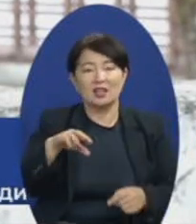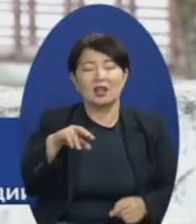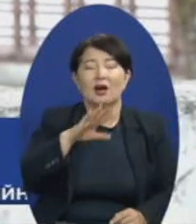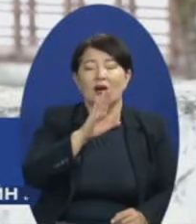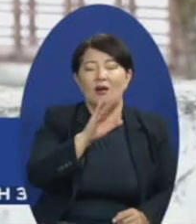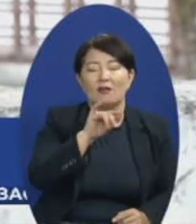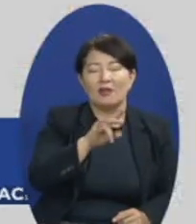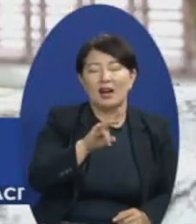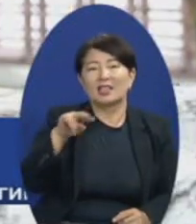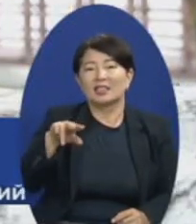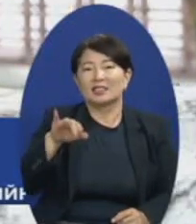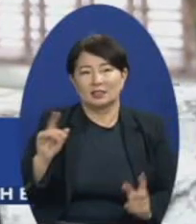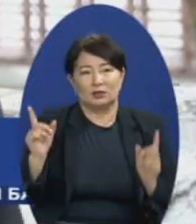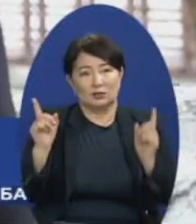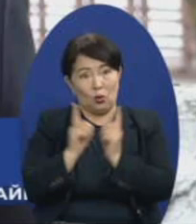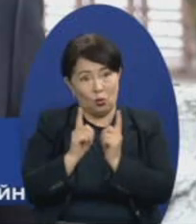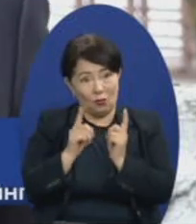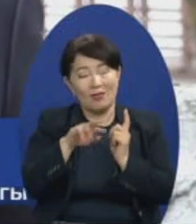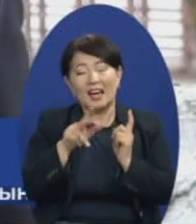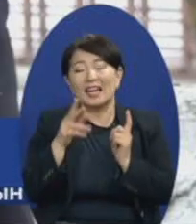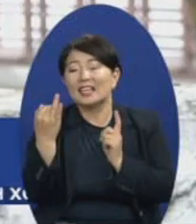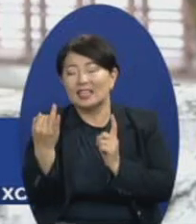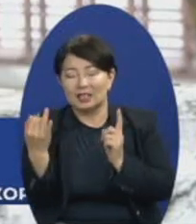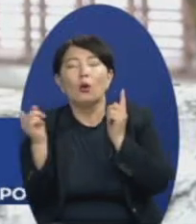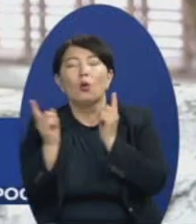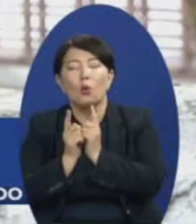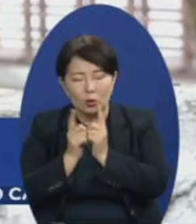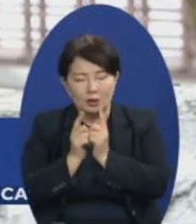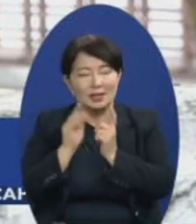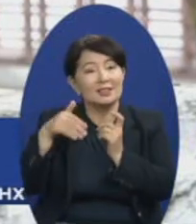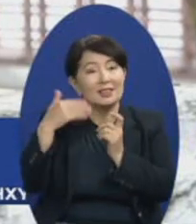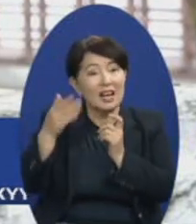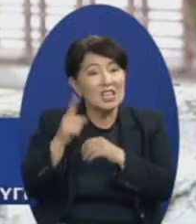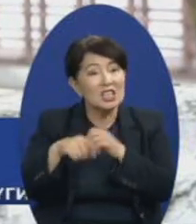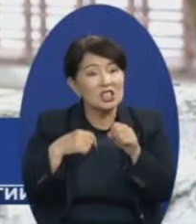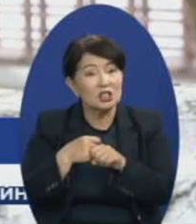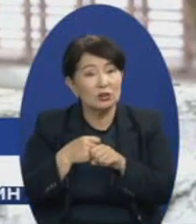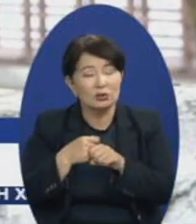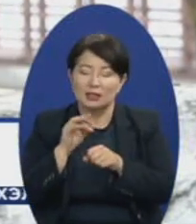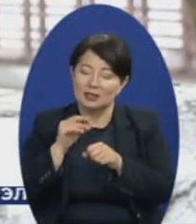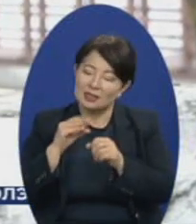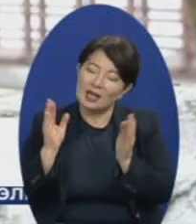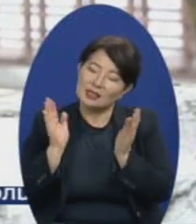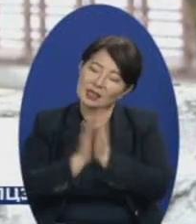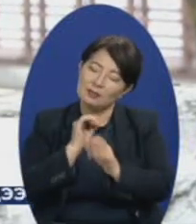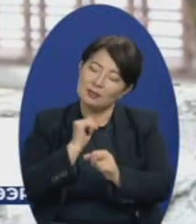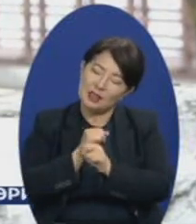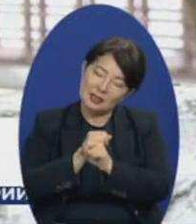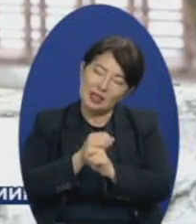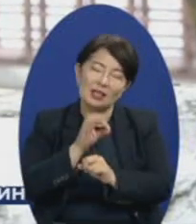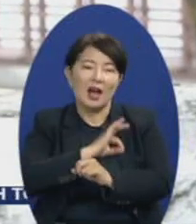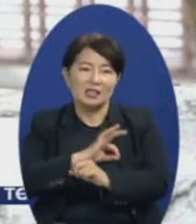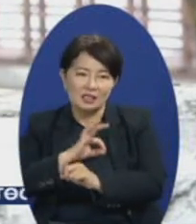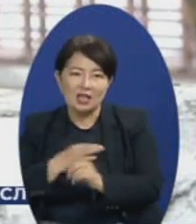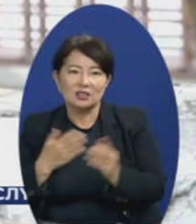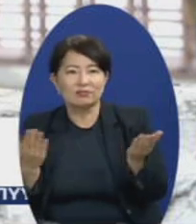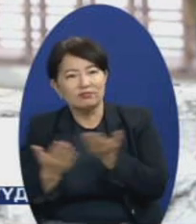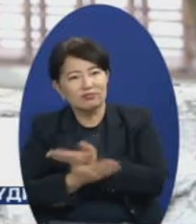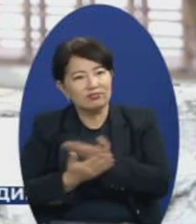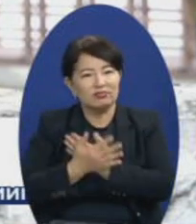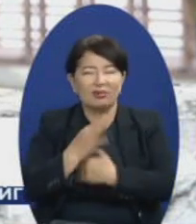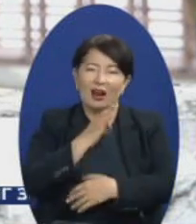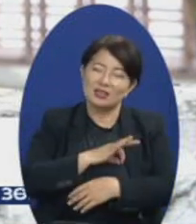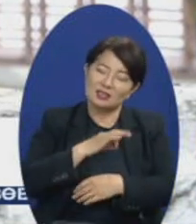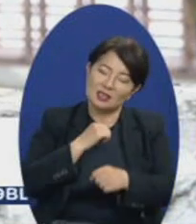Ит уулзаж за ирэх жилүүдэд хэрхэн одоо эрчимтэй хамт харилцсан үр ашигтайгаар